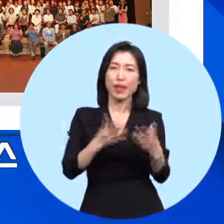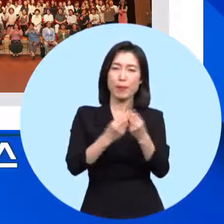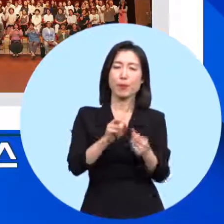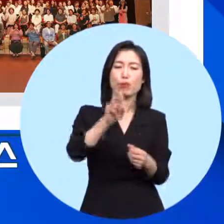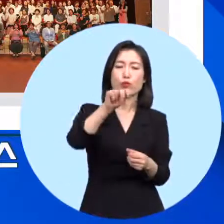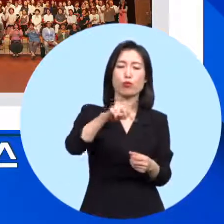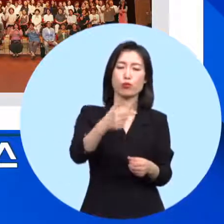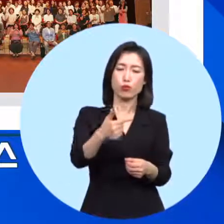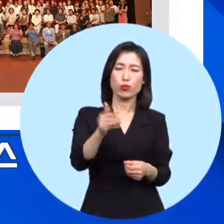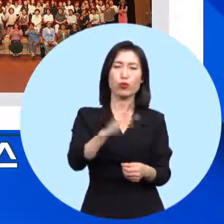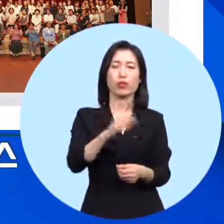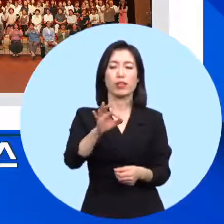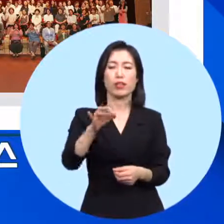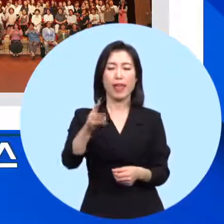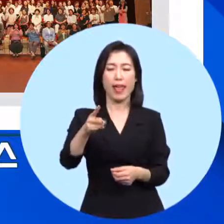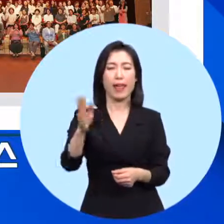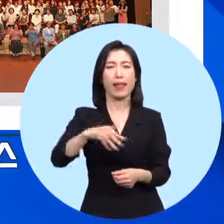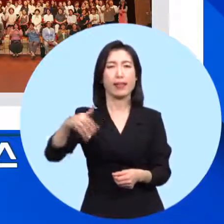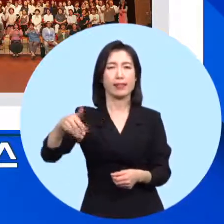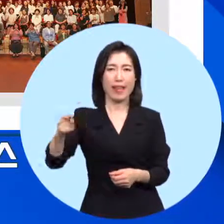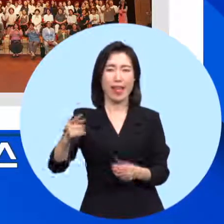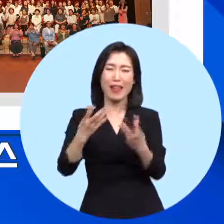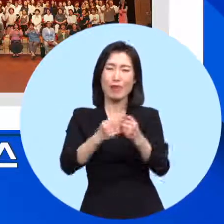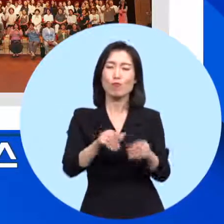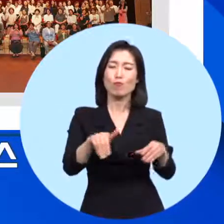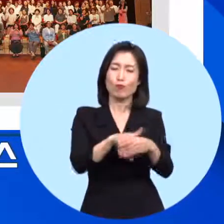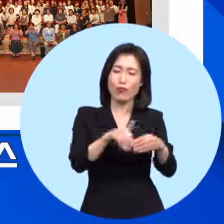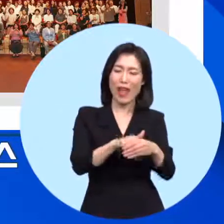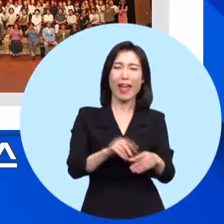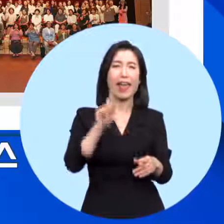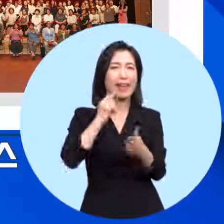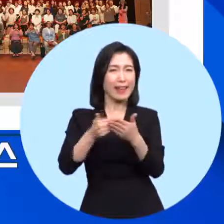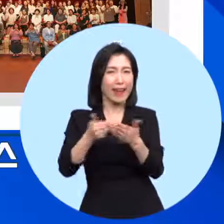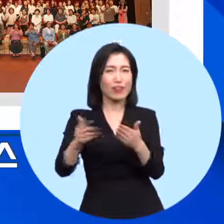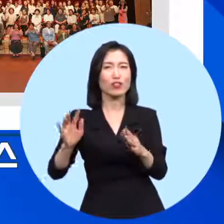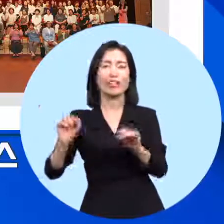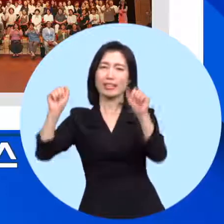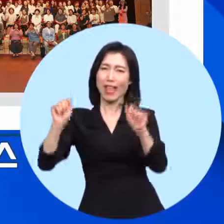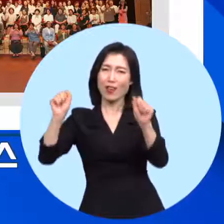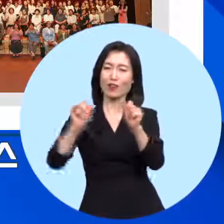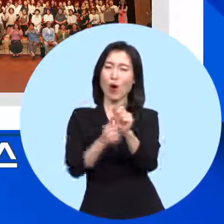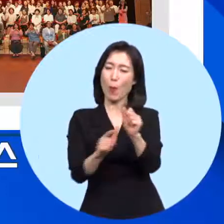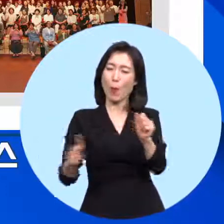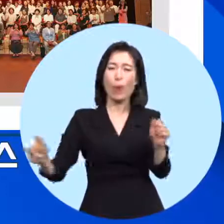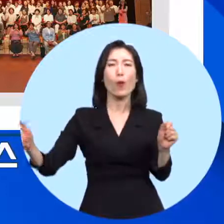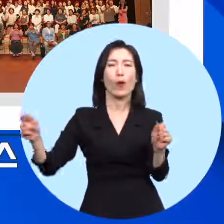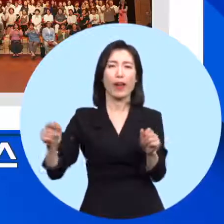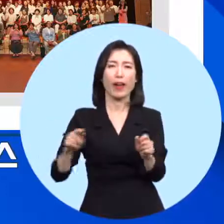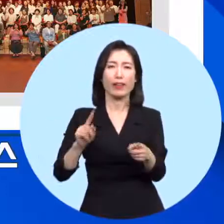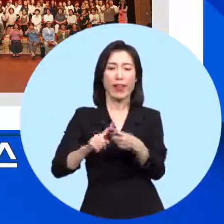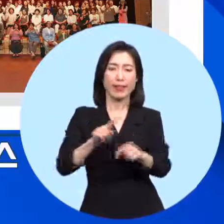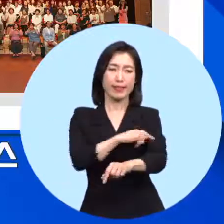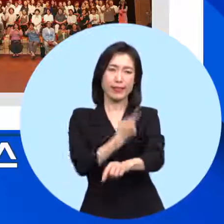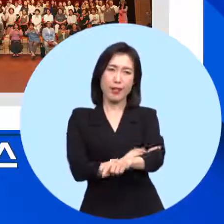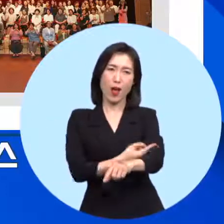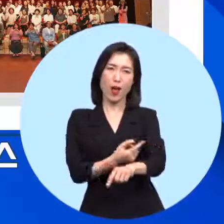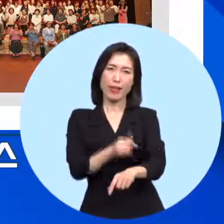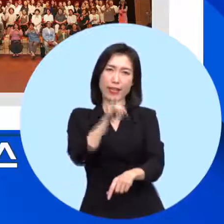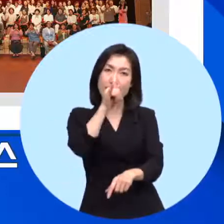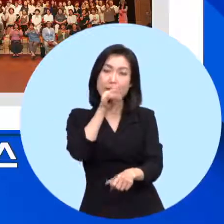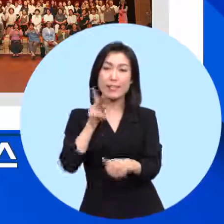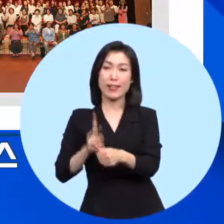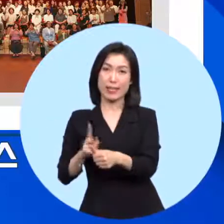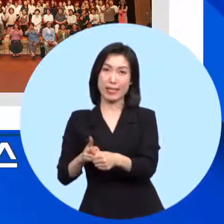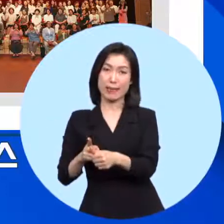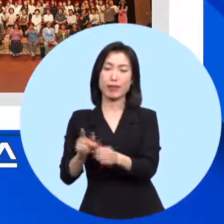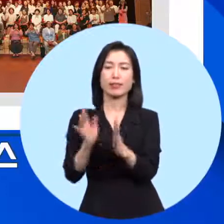문예체 그러니까 문화, 예술, 체육 등등의 능력을 갖춘